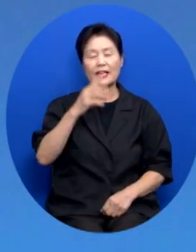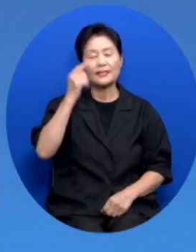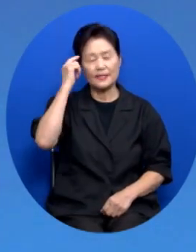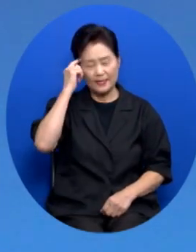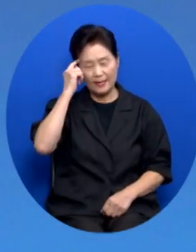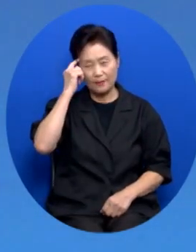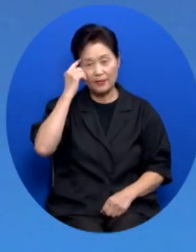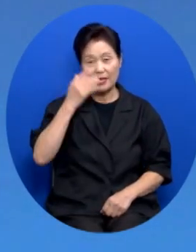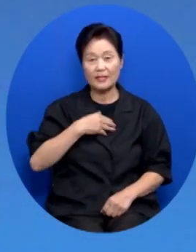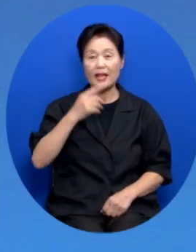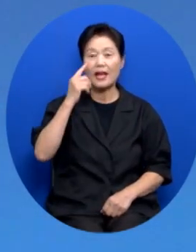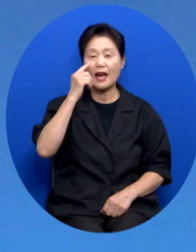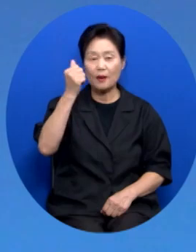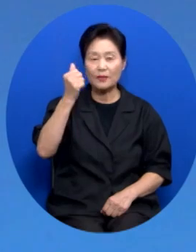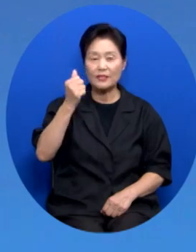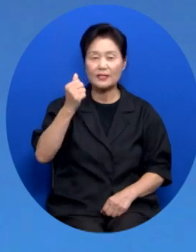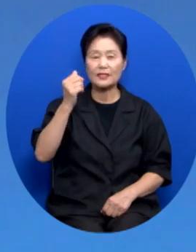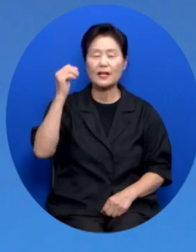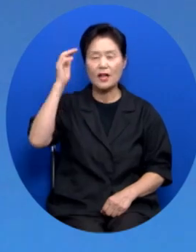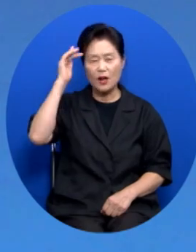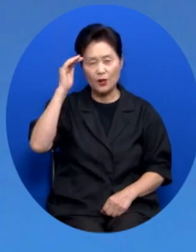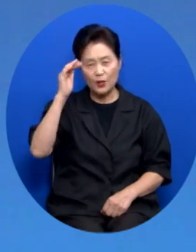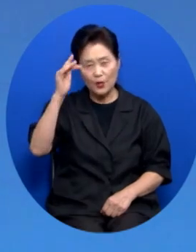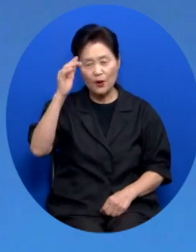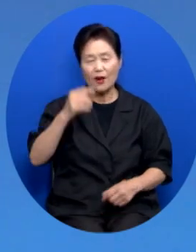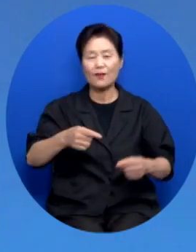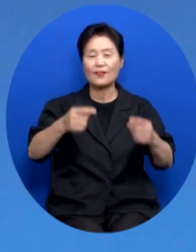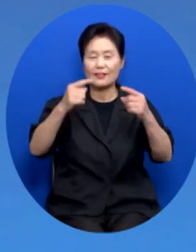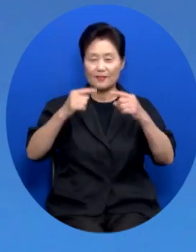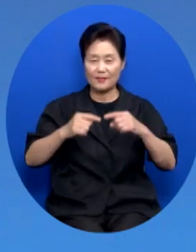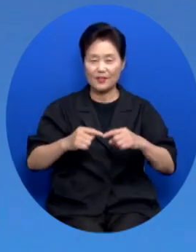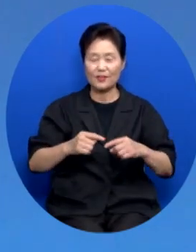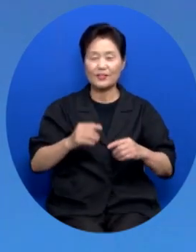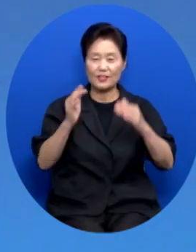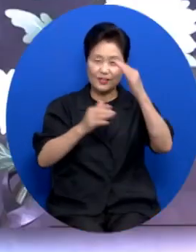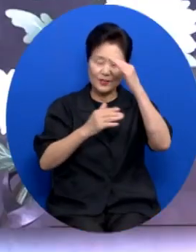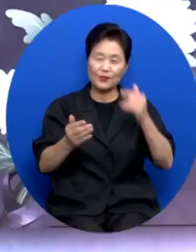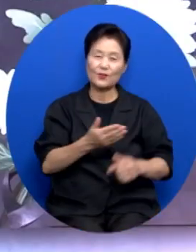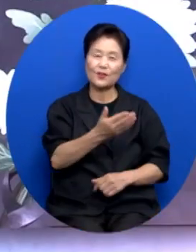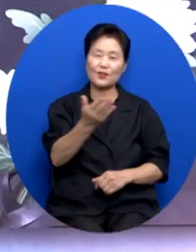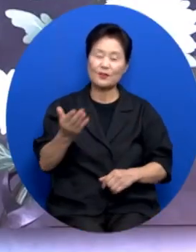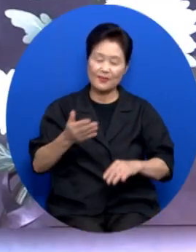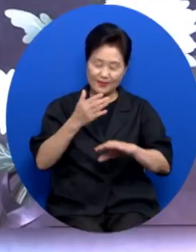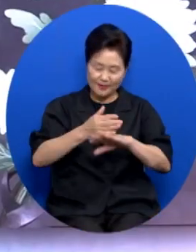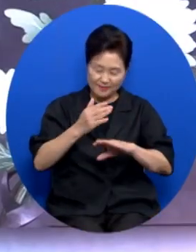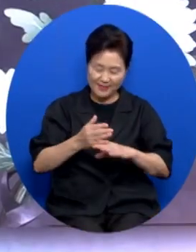주시고 추모식에 참석해 주신 성도님들께 진심으로 감사드립니다.